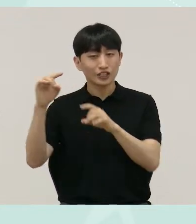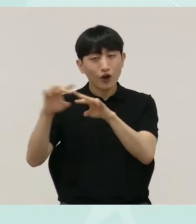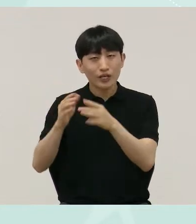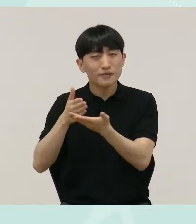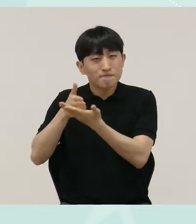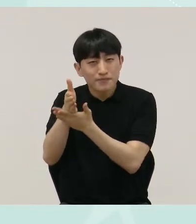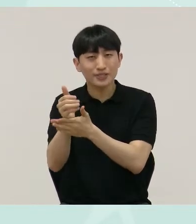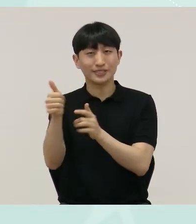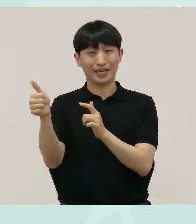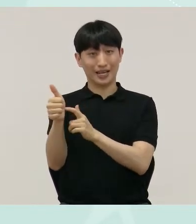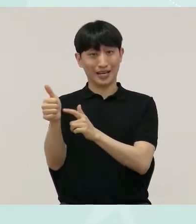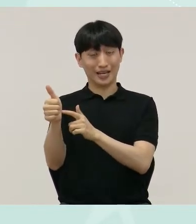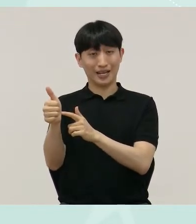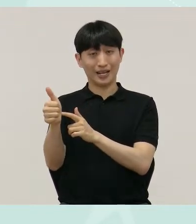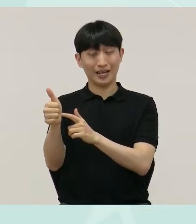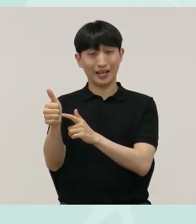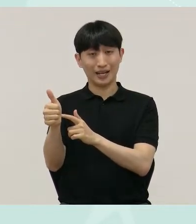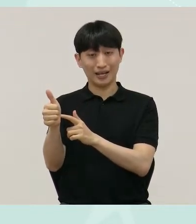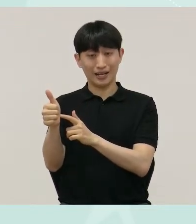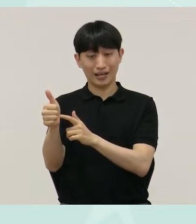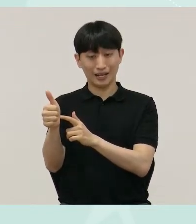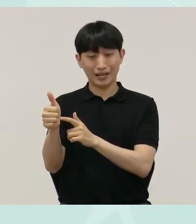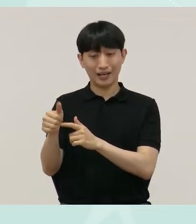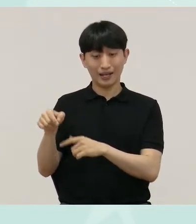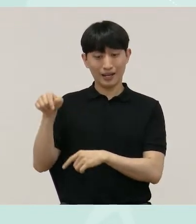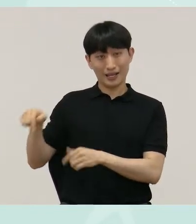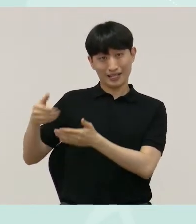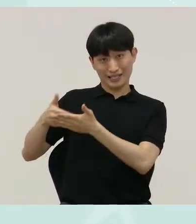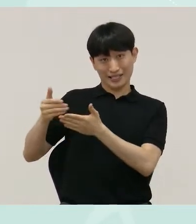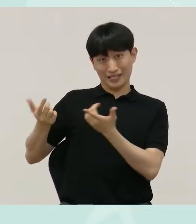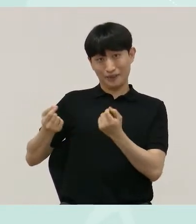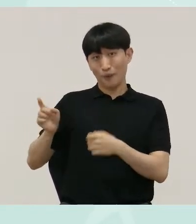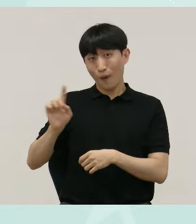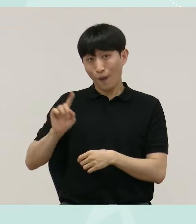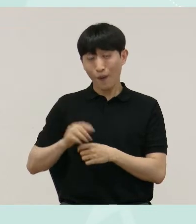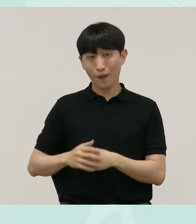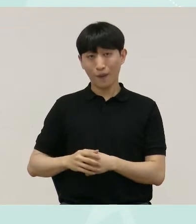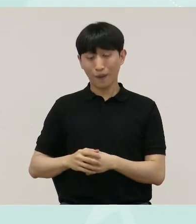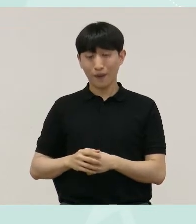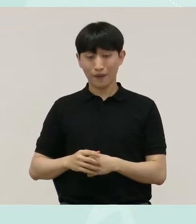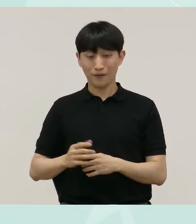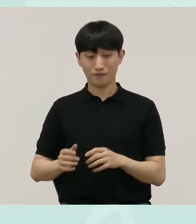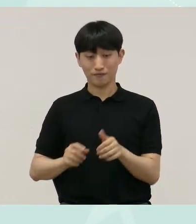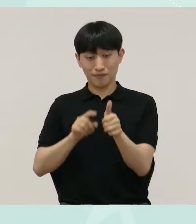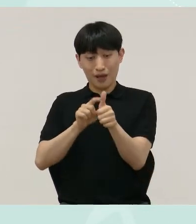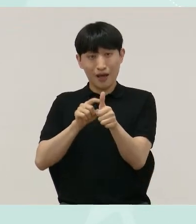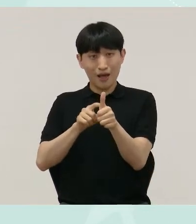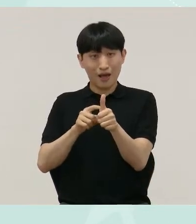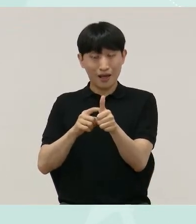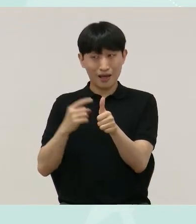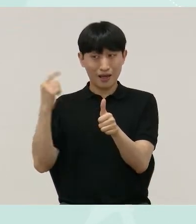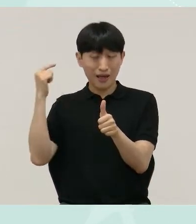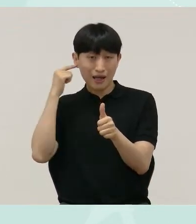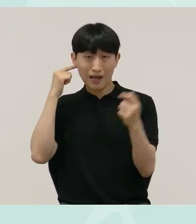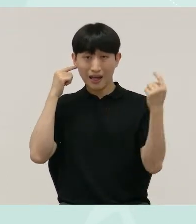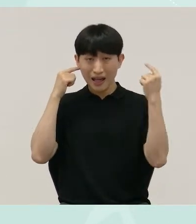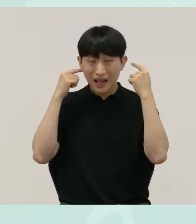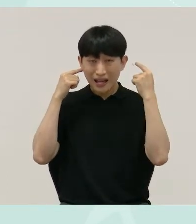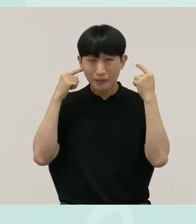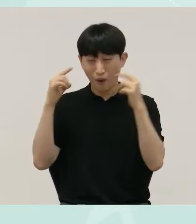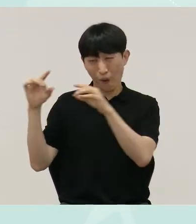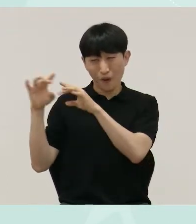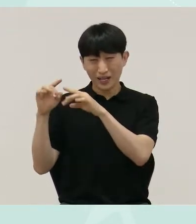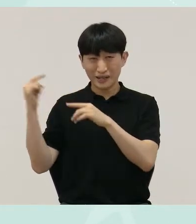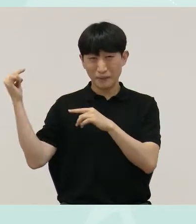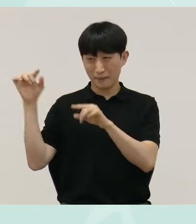물리학자가 이렇게 왼쪽 아래쪽에 그림에 보시다 보면 이렇게 양쪽 귀에다가 이런 배터리 전구를 연결한 금속 탐침을